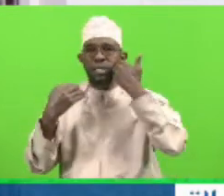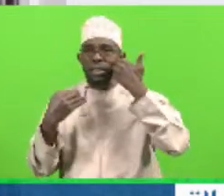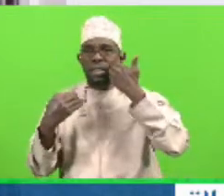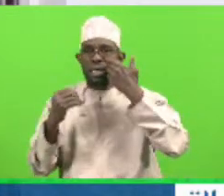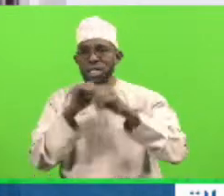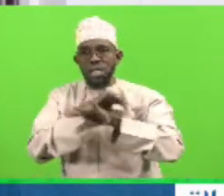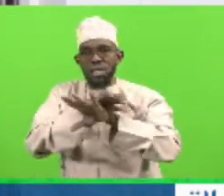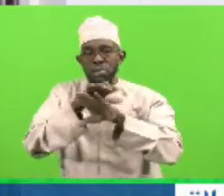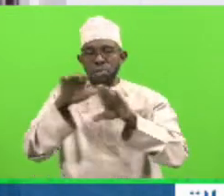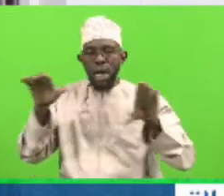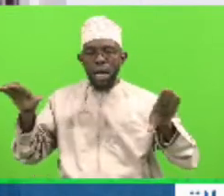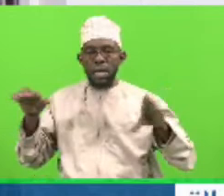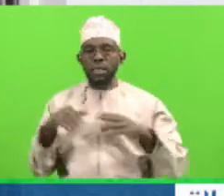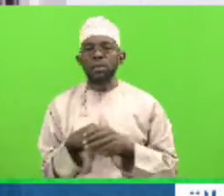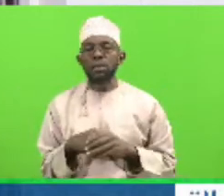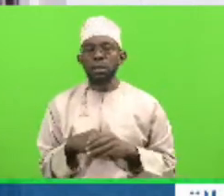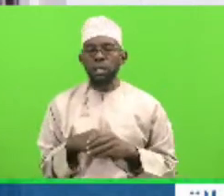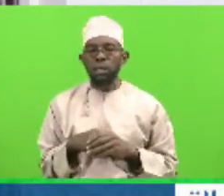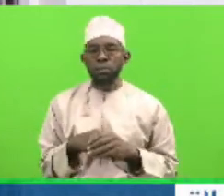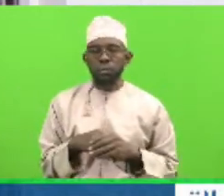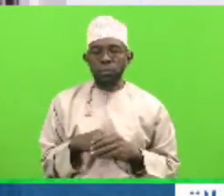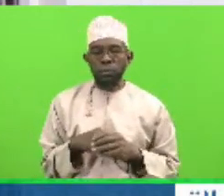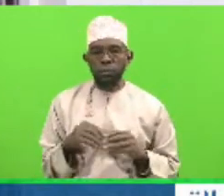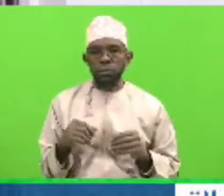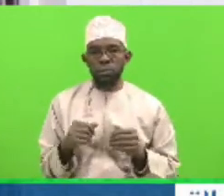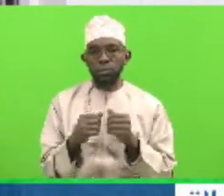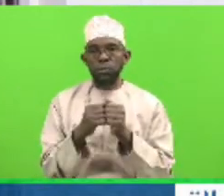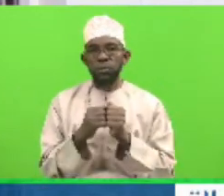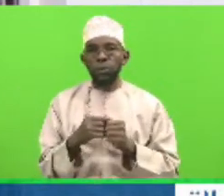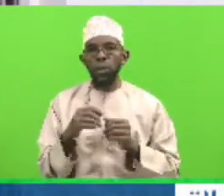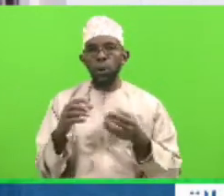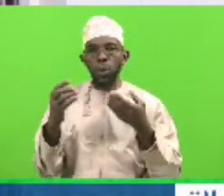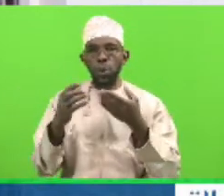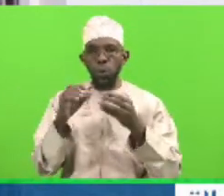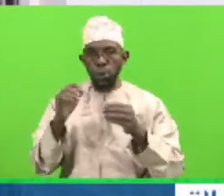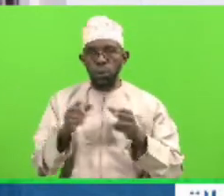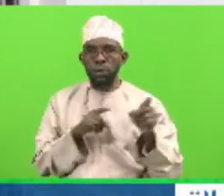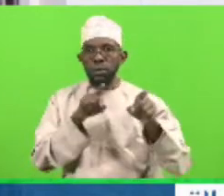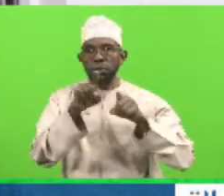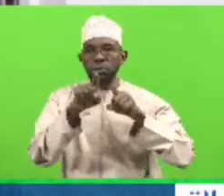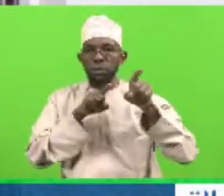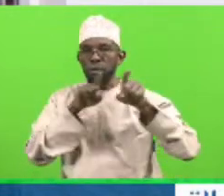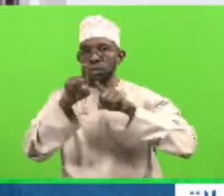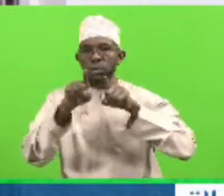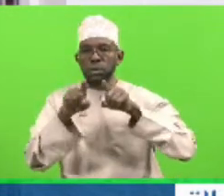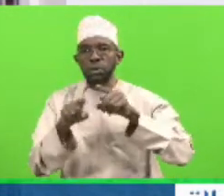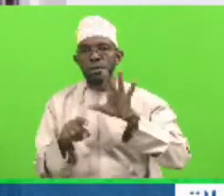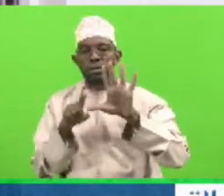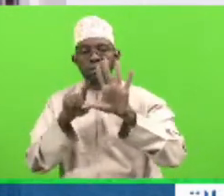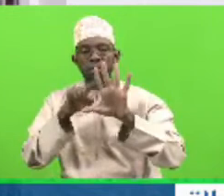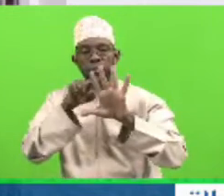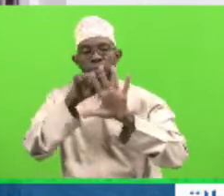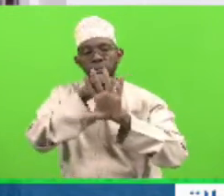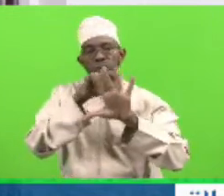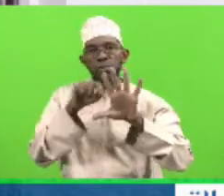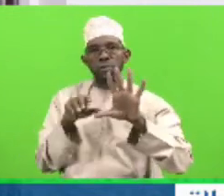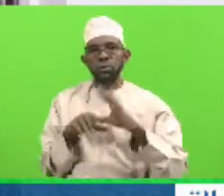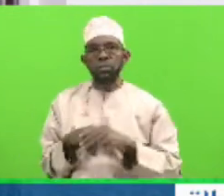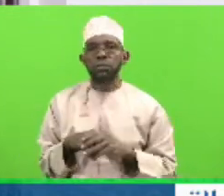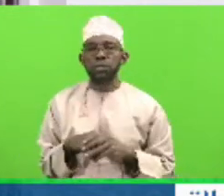تستعصي على العلاج قائلا يا معشر المهاجرين خمس إذا ابتليتم